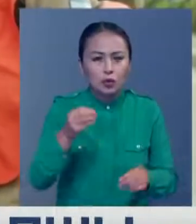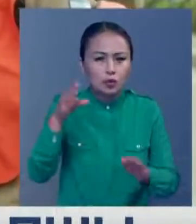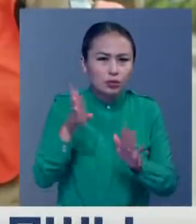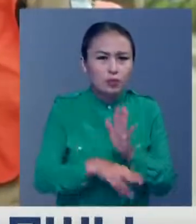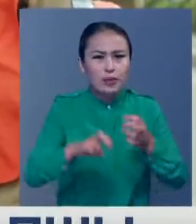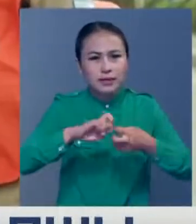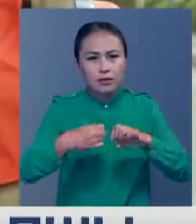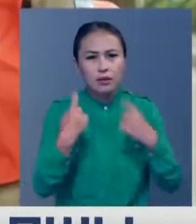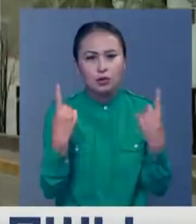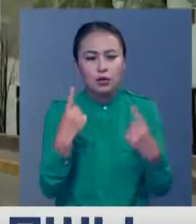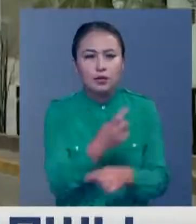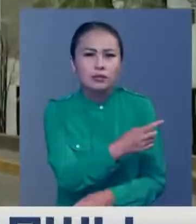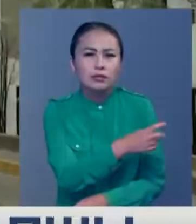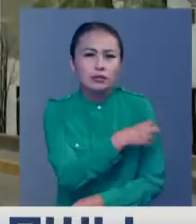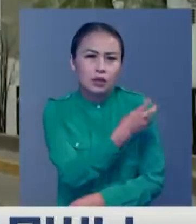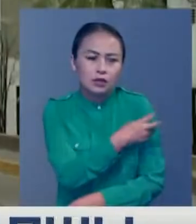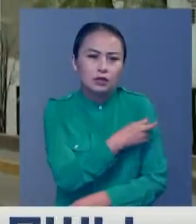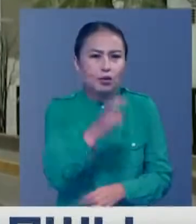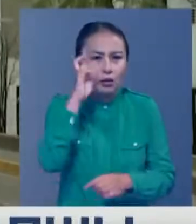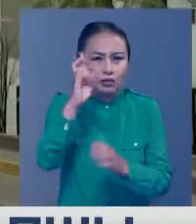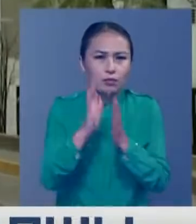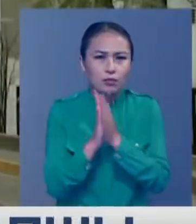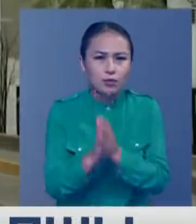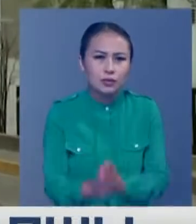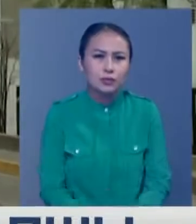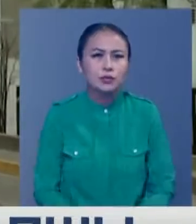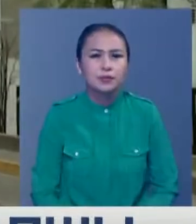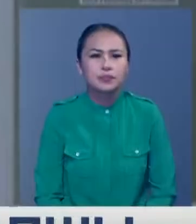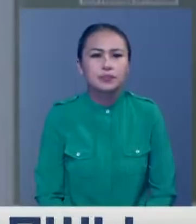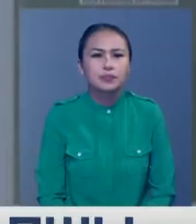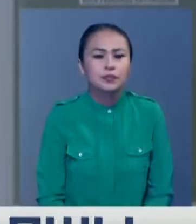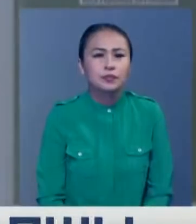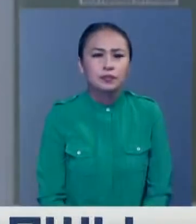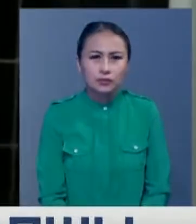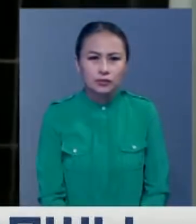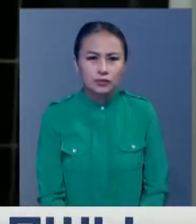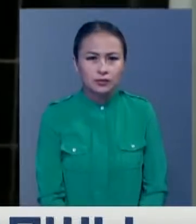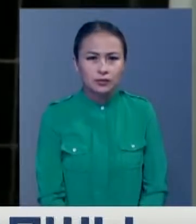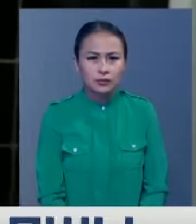күрделілігіне байланысты дәрігерлер жергілікті биліктен көмек сұрап жатыр.